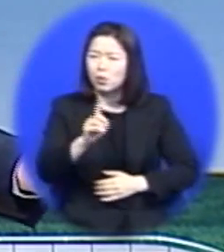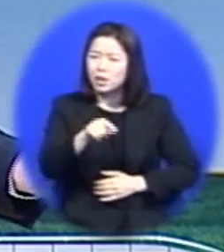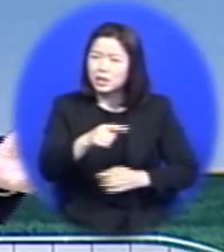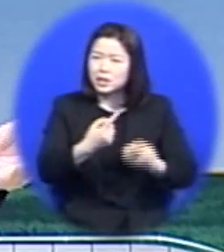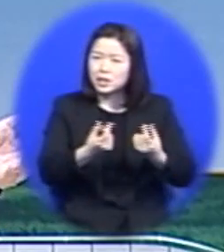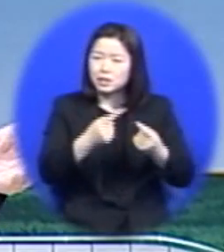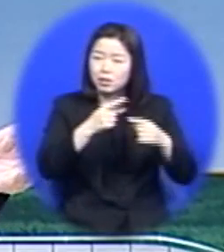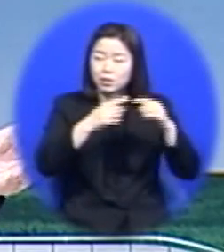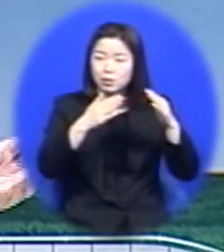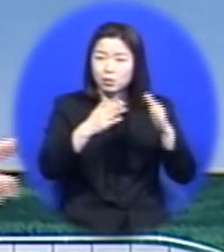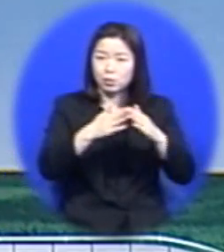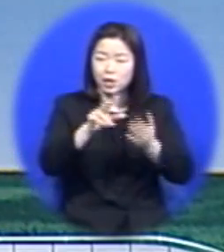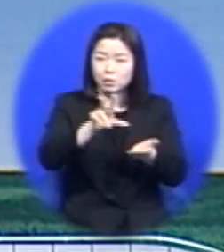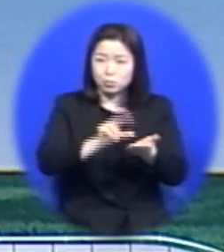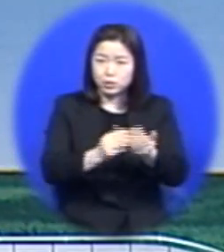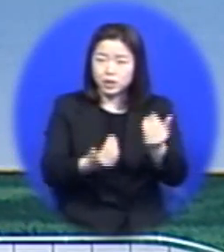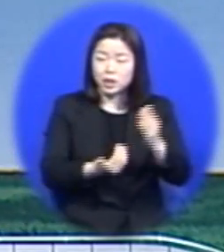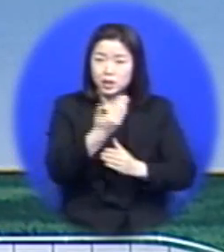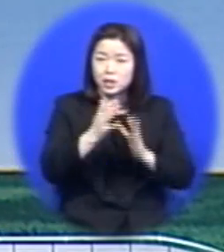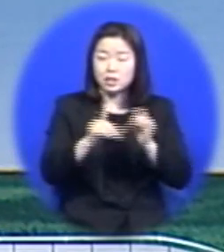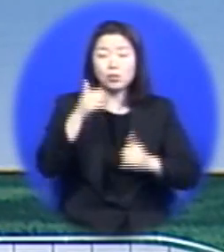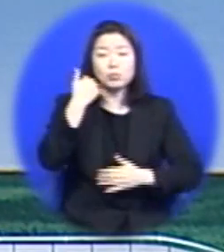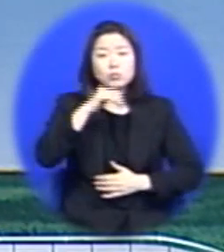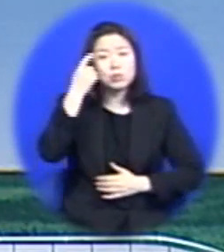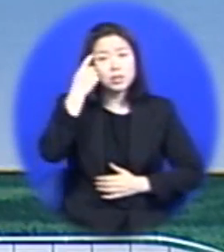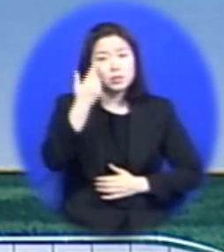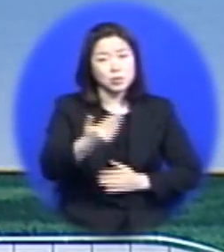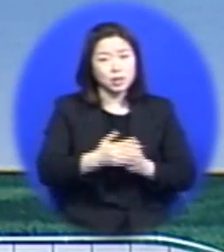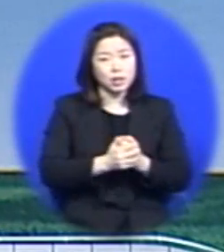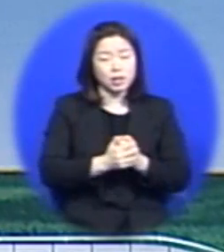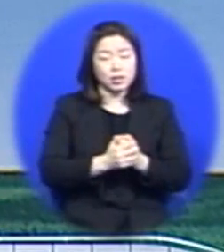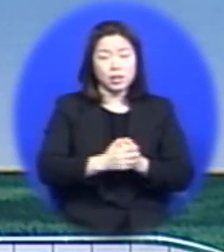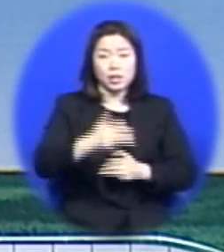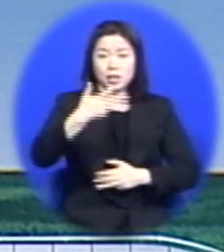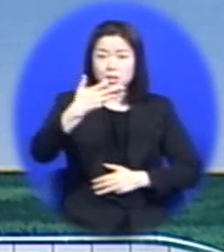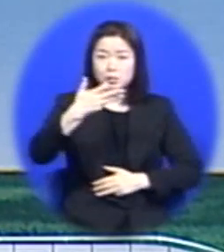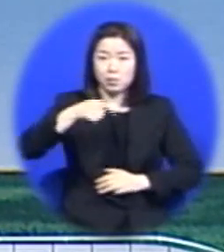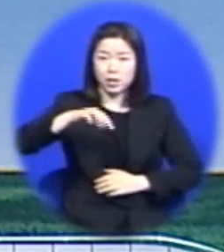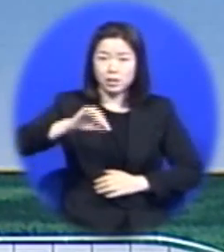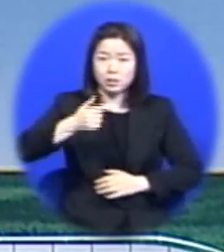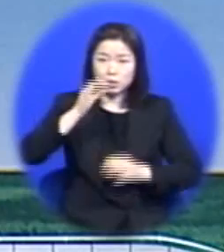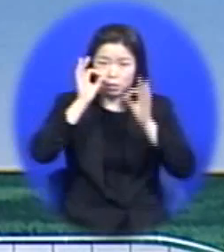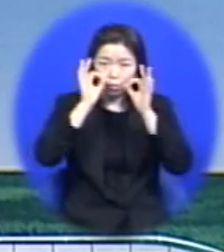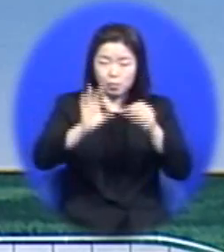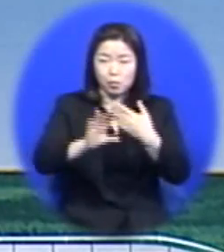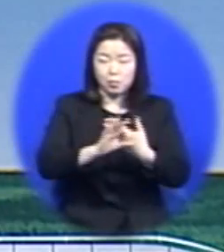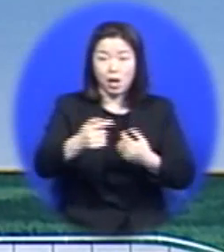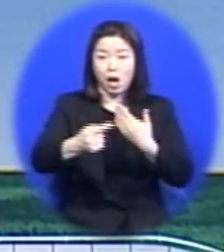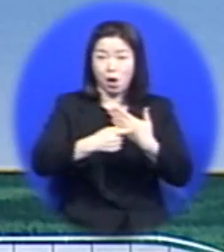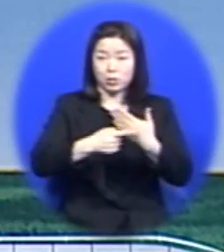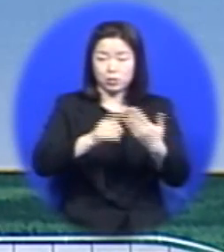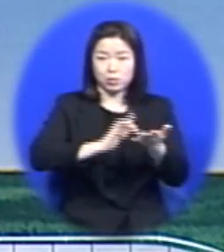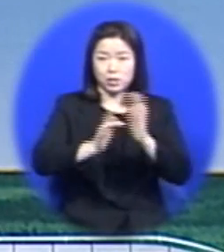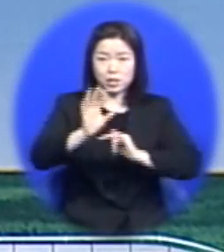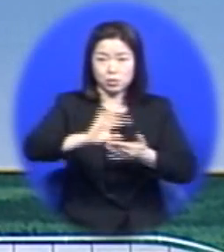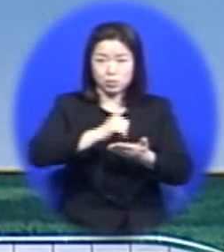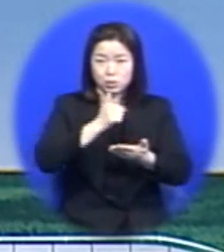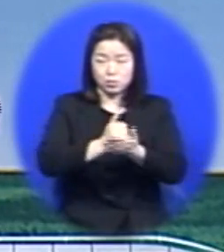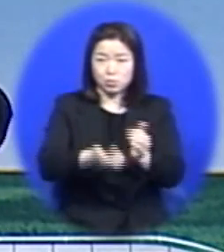이런 문제를 일으킬 사람이 누가 있습니까? 18절에 보면 겉으로는 예수 그리스도를 섬긴다고